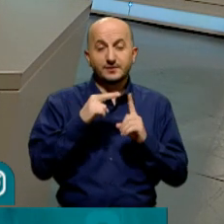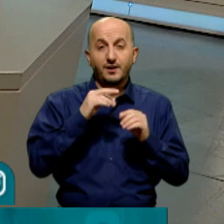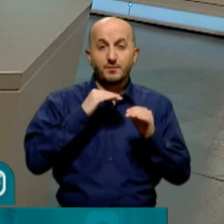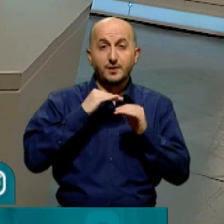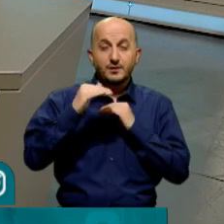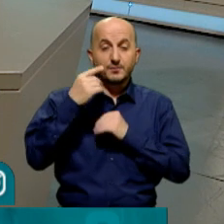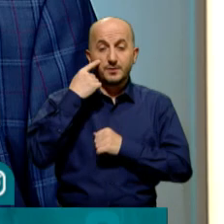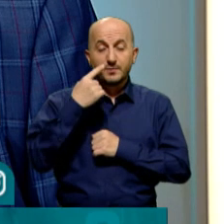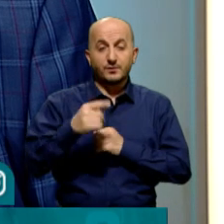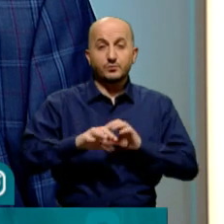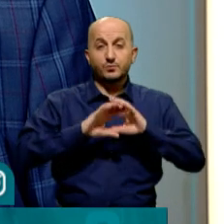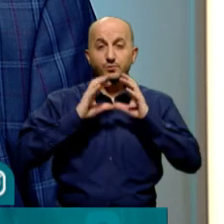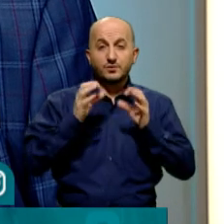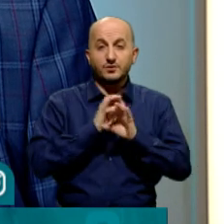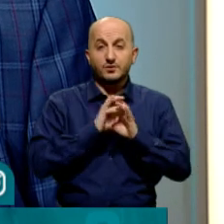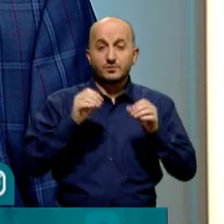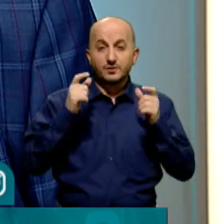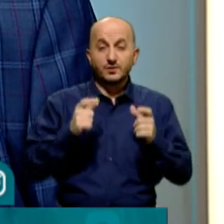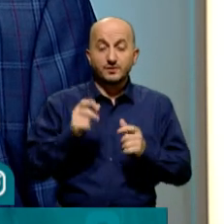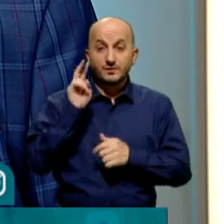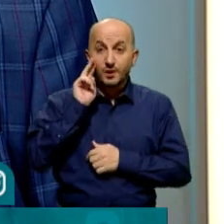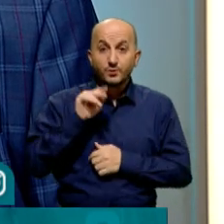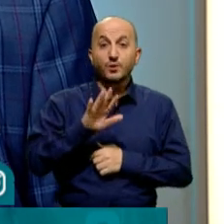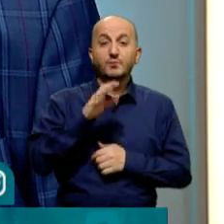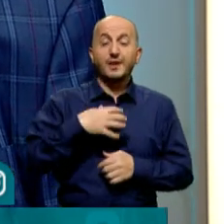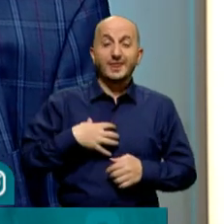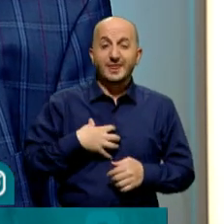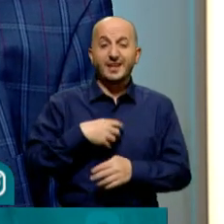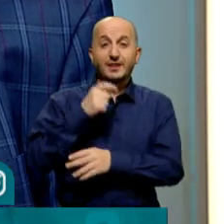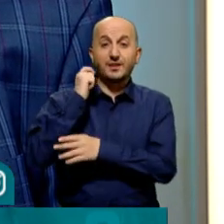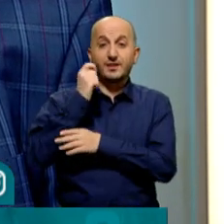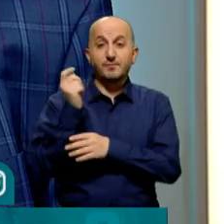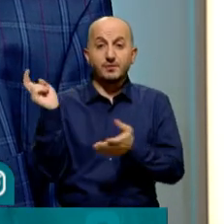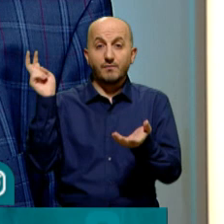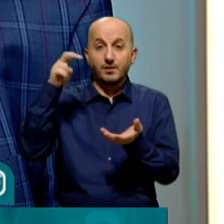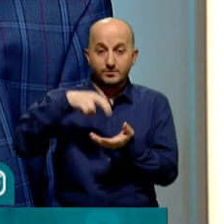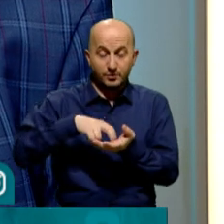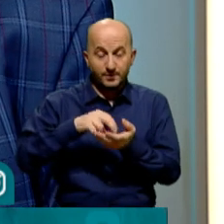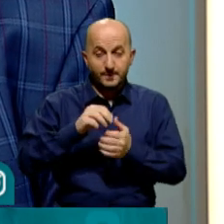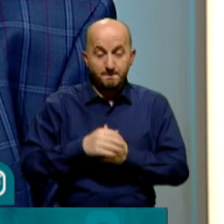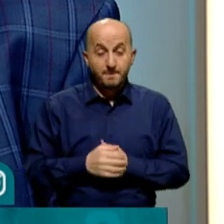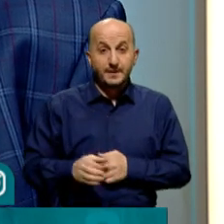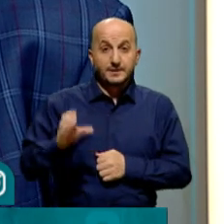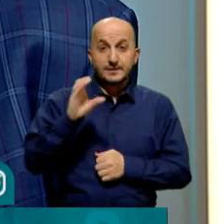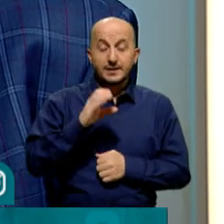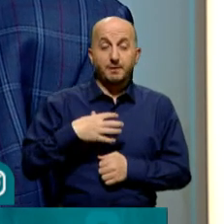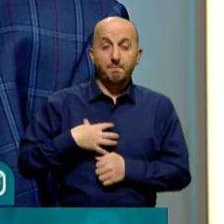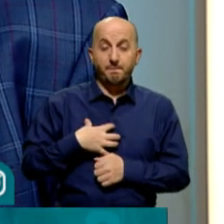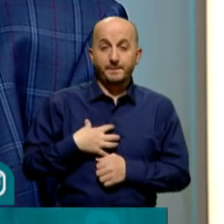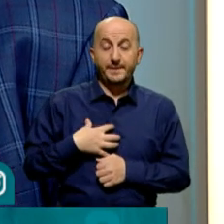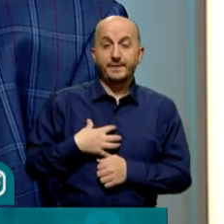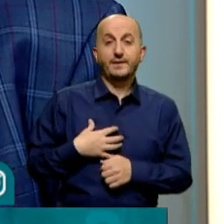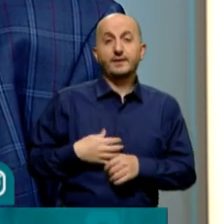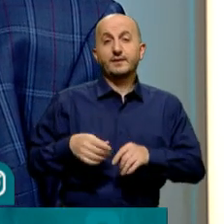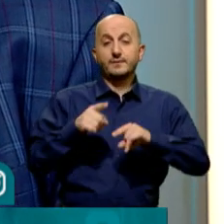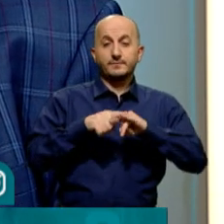aşkına. Dünyanın hiçbir yerinde görülmeyen bir din tebliğine kalkmışlar. İslam dini